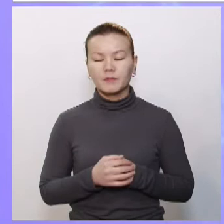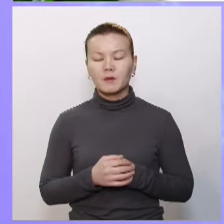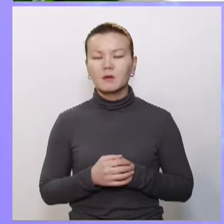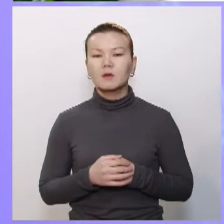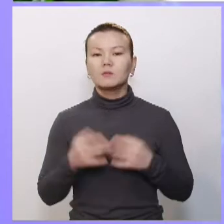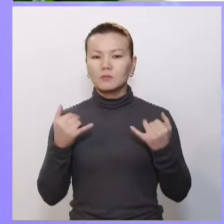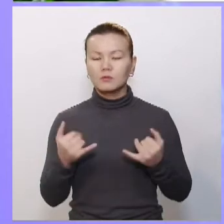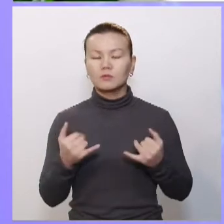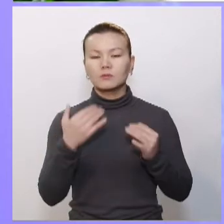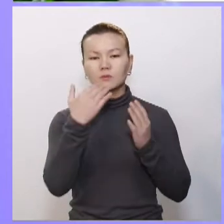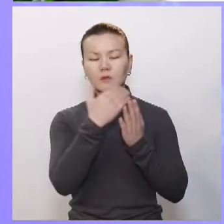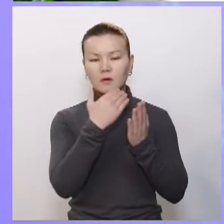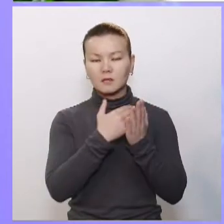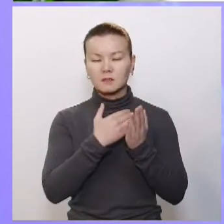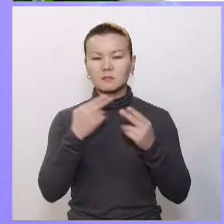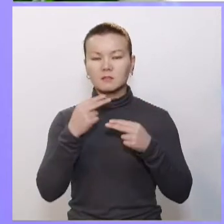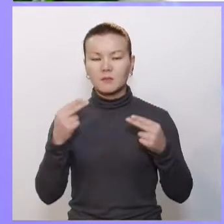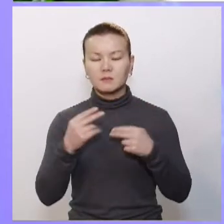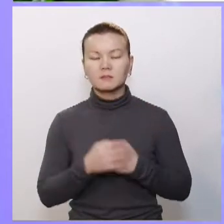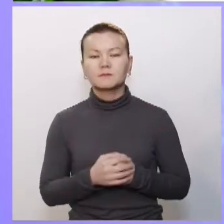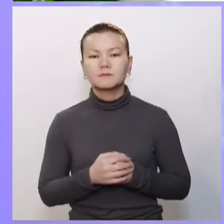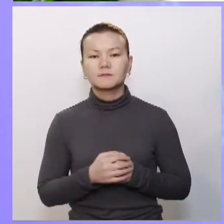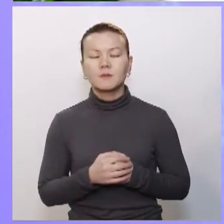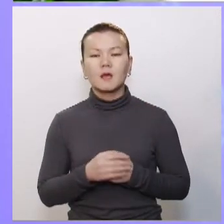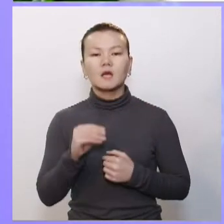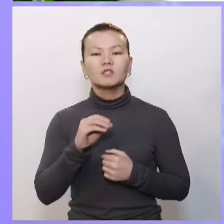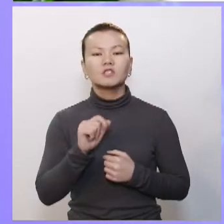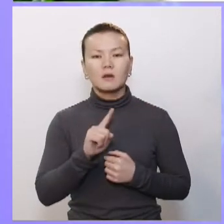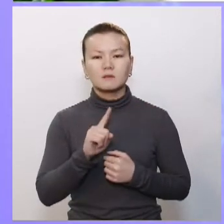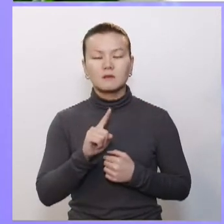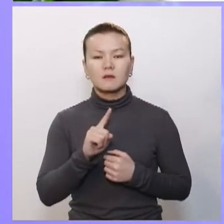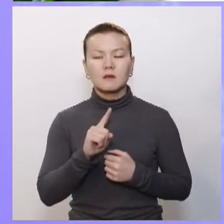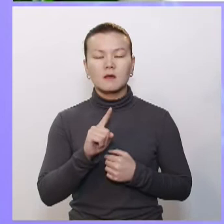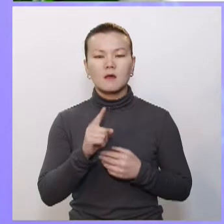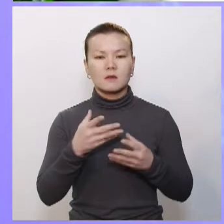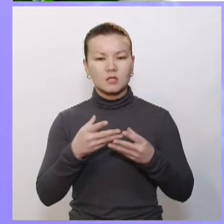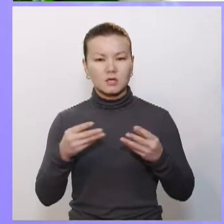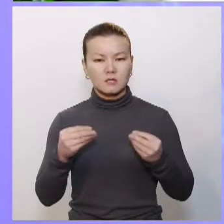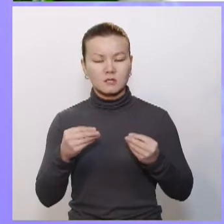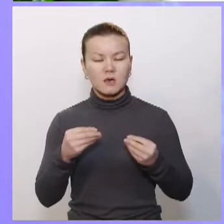Демек, бүгүнкү сабактын темасы – жаз мезгили.